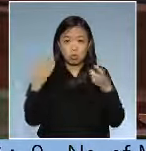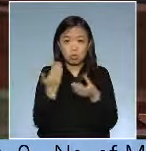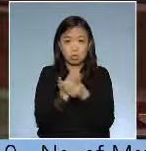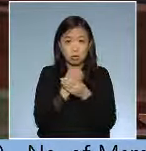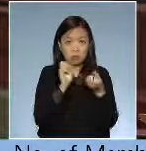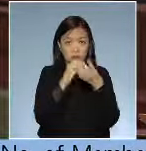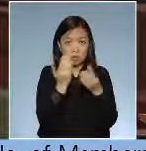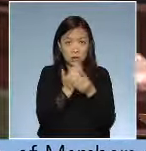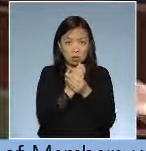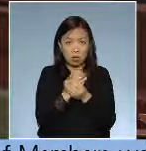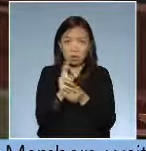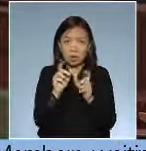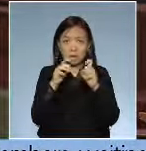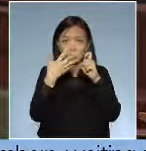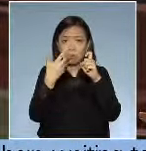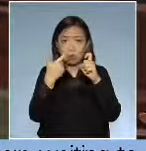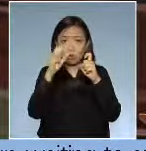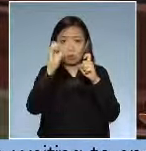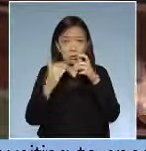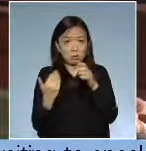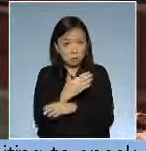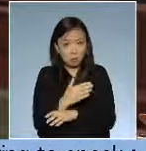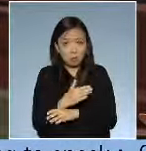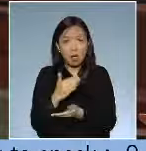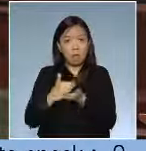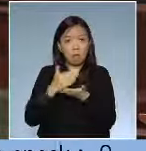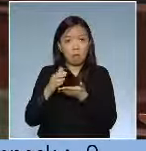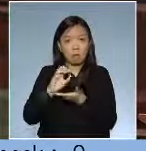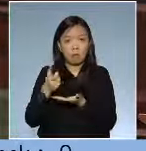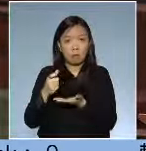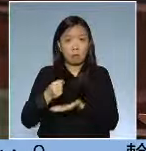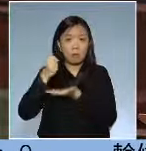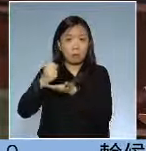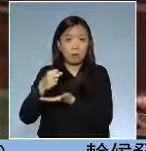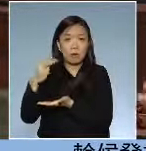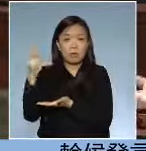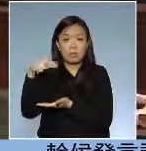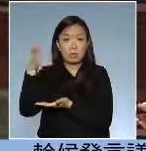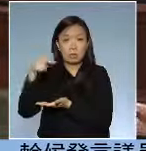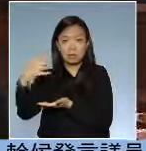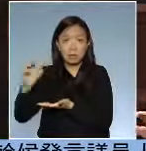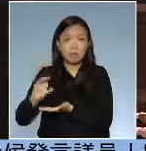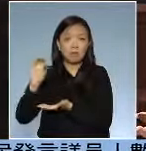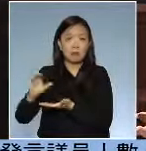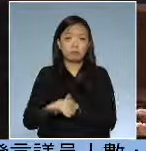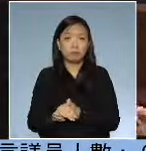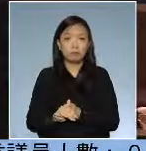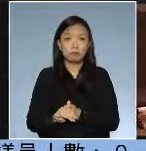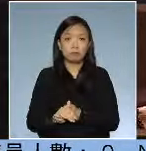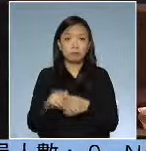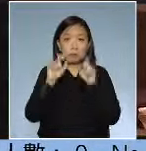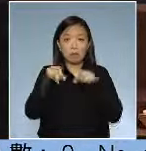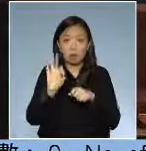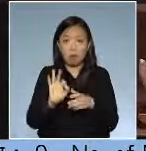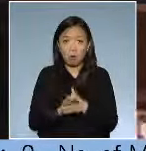過咯，撥款又撥了2000多億了，那有什麼問題呢？我收到無數那麼多的市民